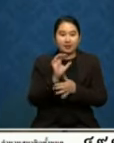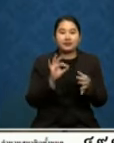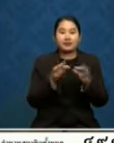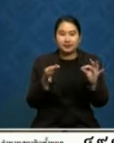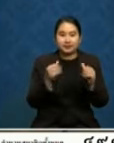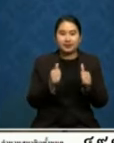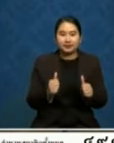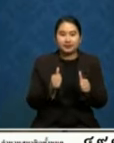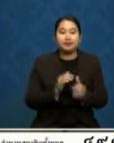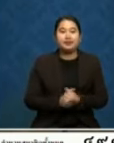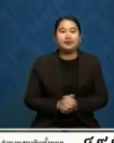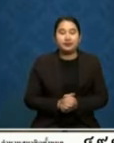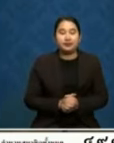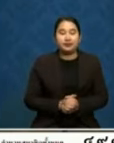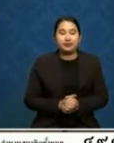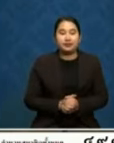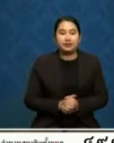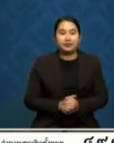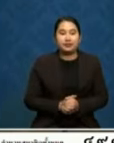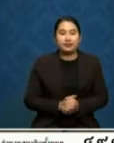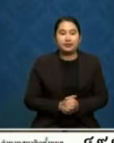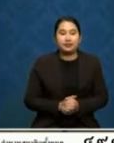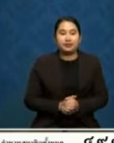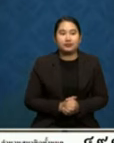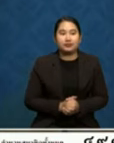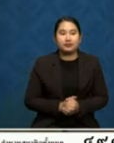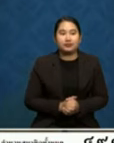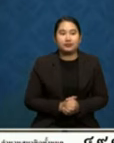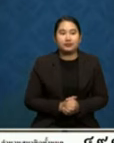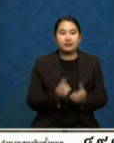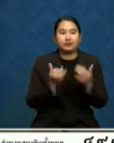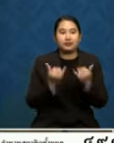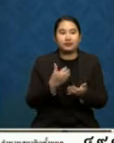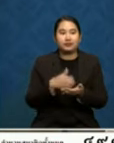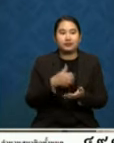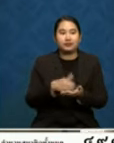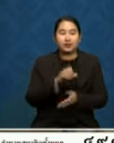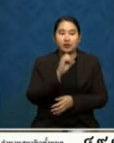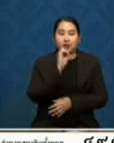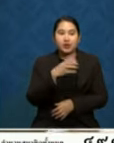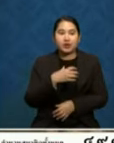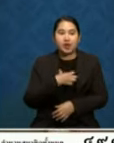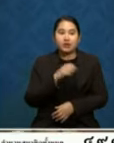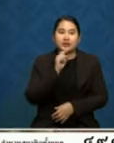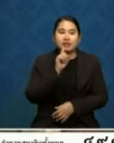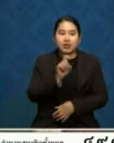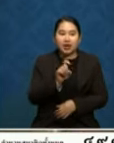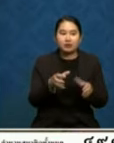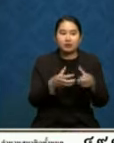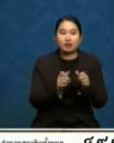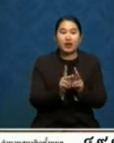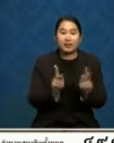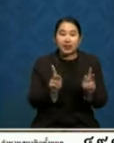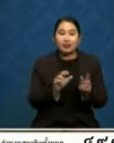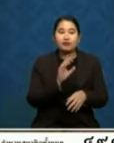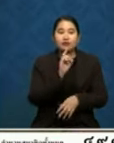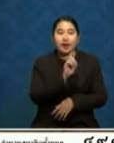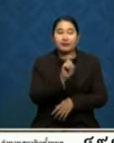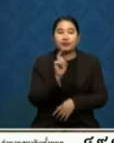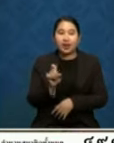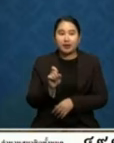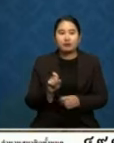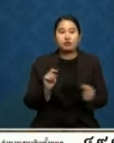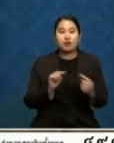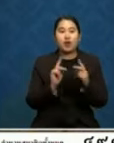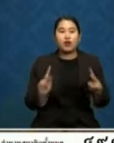นะครับขณะนี้สิ่งที่อยากจะถามคณะกรรมการแล้วก็ฝากเป็นประเด็นกับรัฐมนตรีว่า